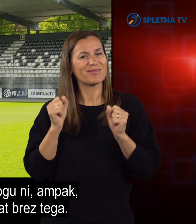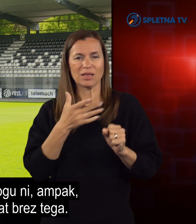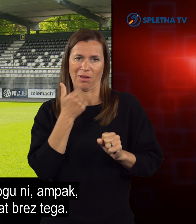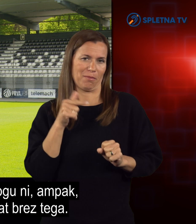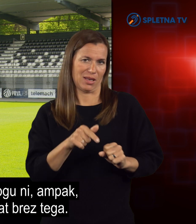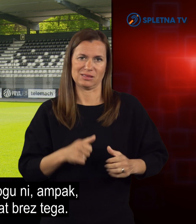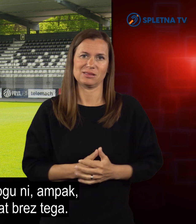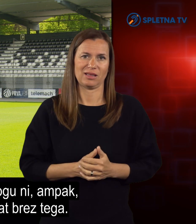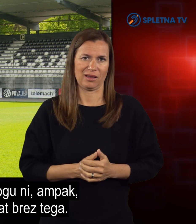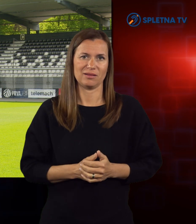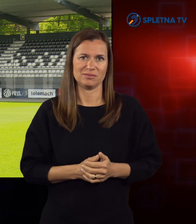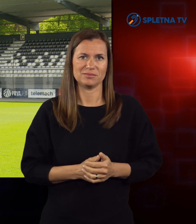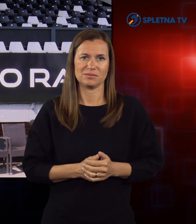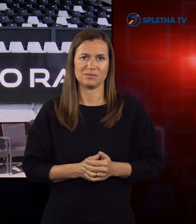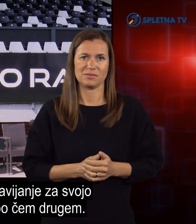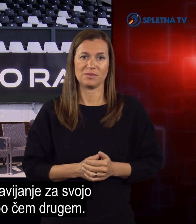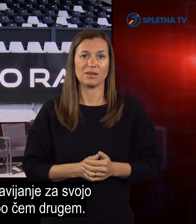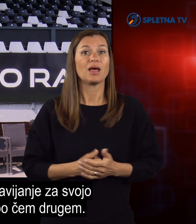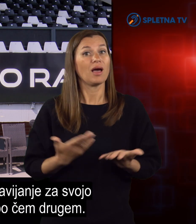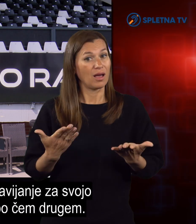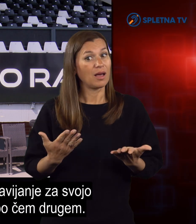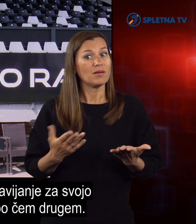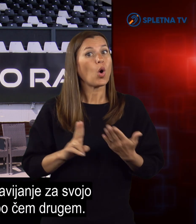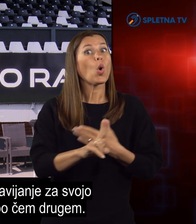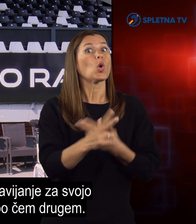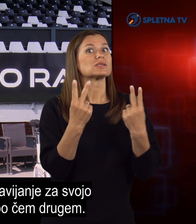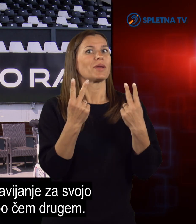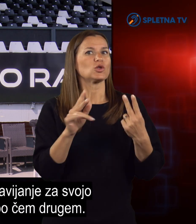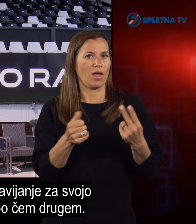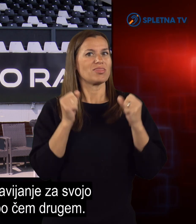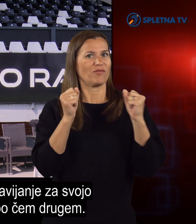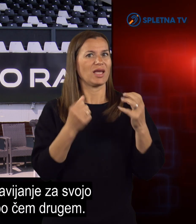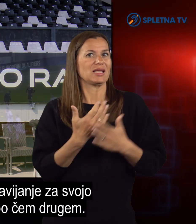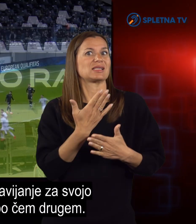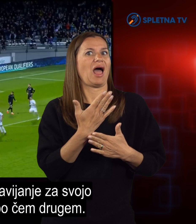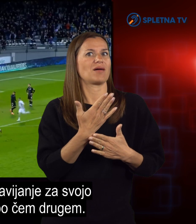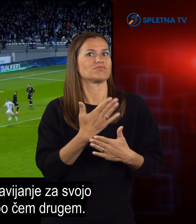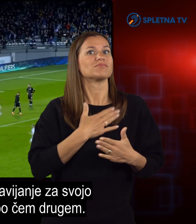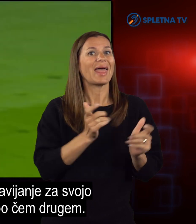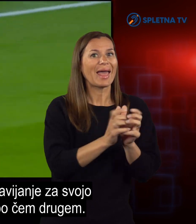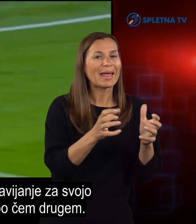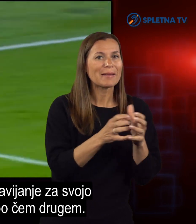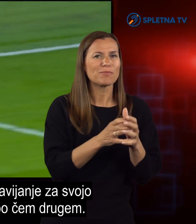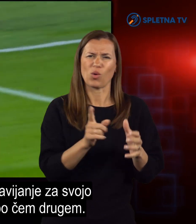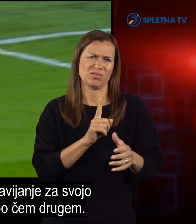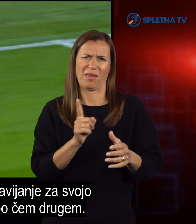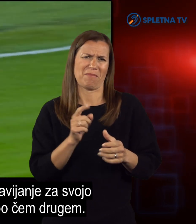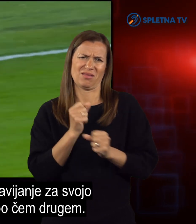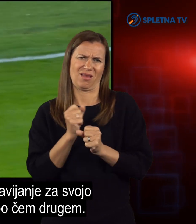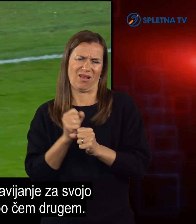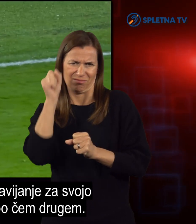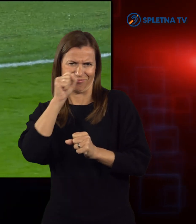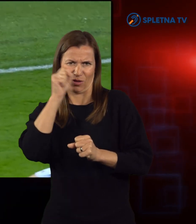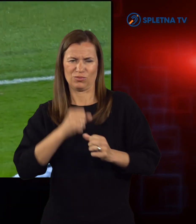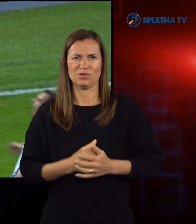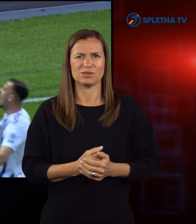brez tega. Naj je v ospredju navijanje za svojo ekipo in ne želja po čem drugem.